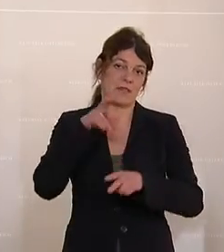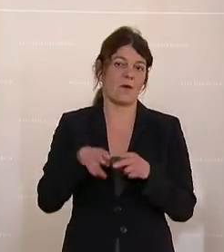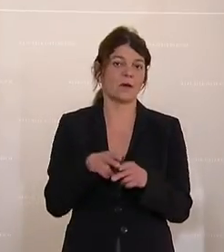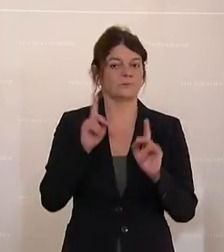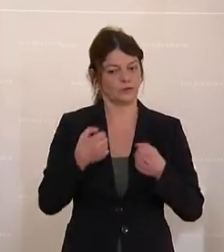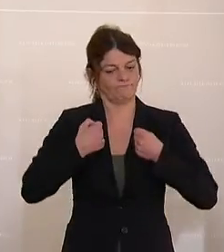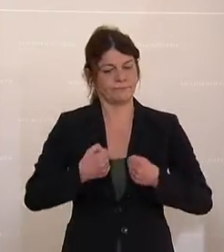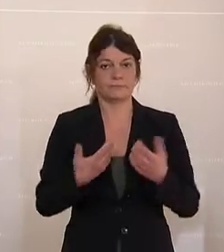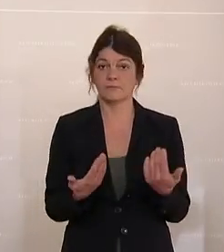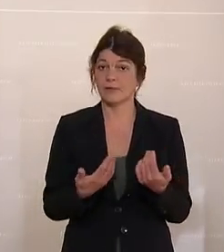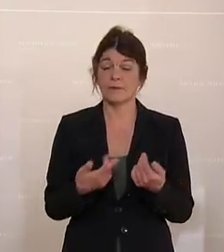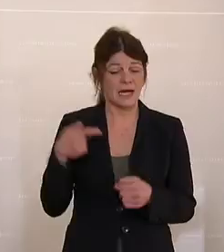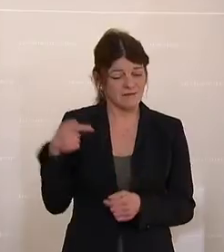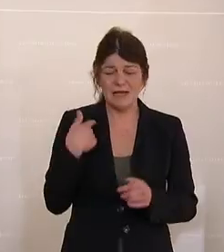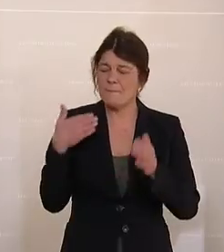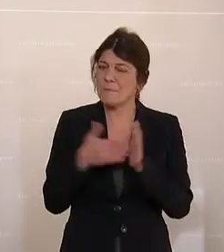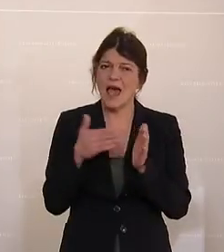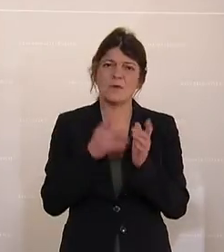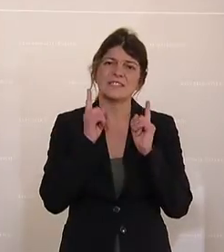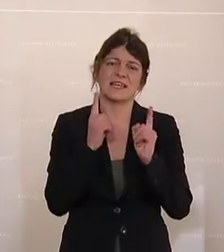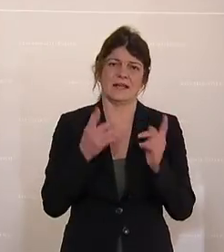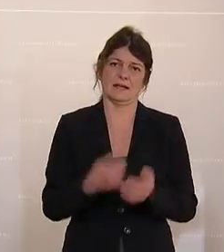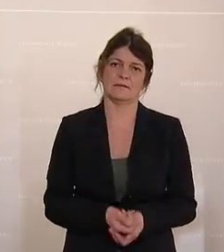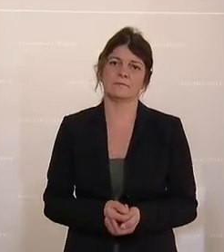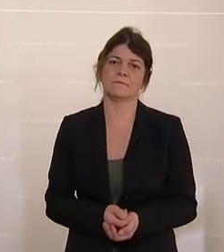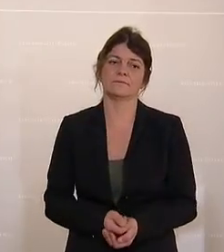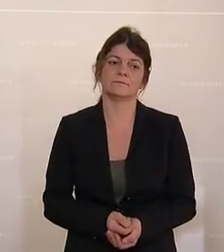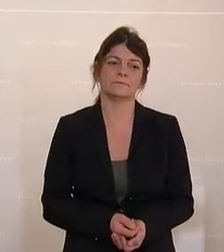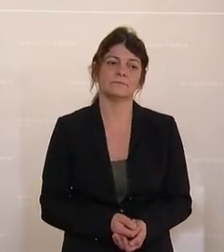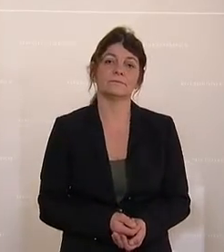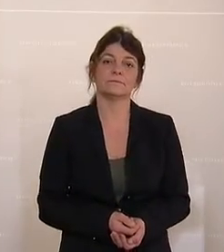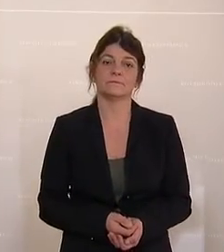durchzusetzen, das wir so dringend bräuchten.